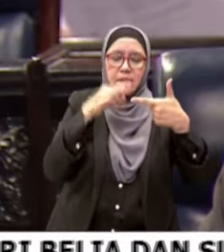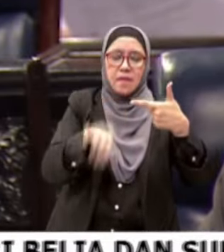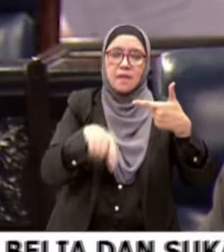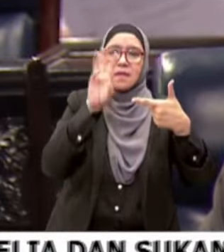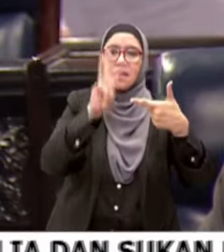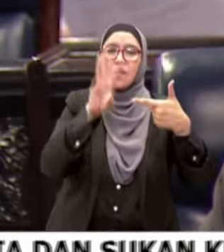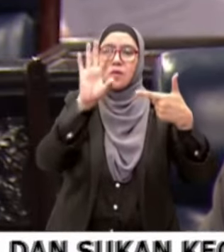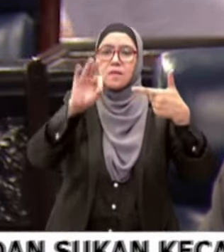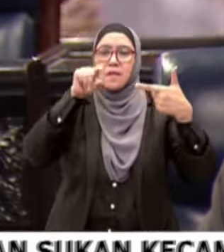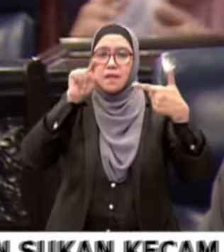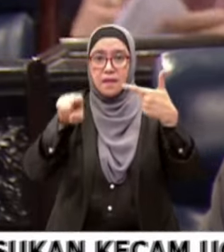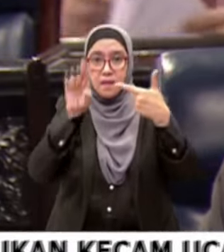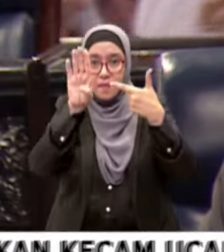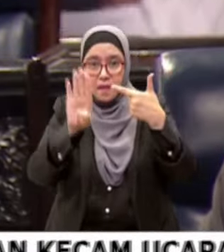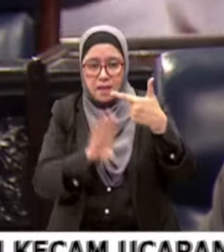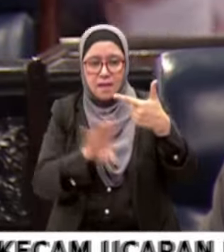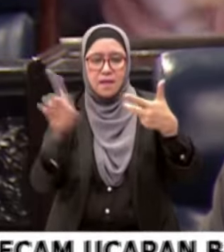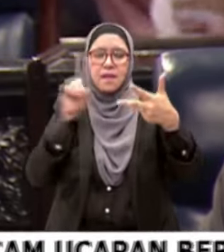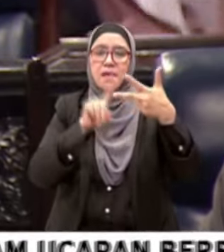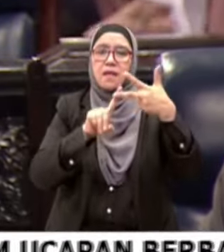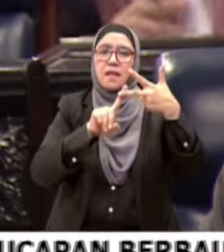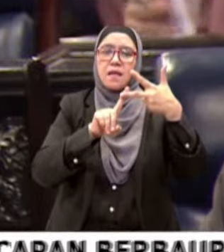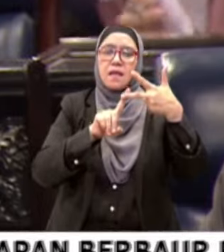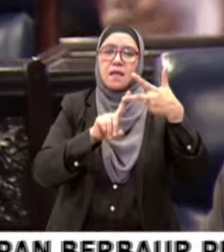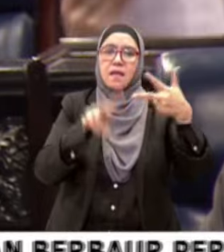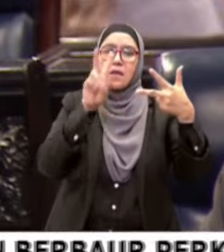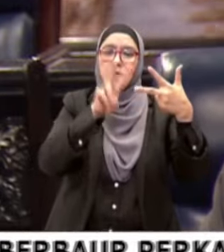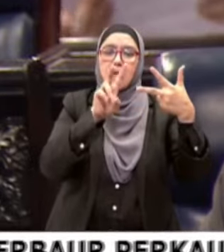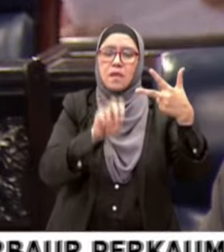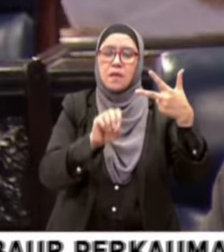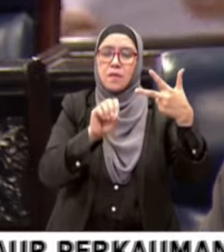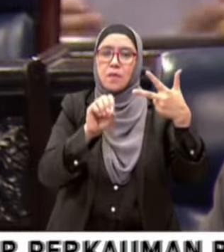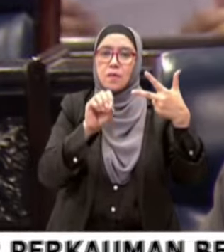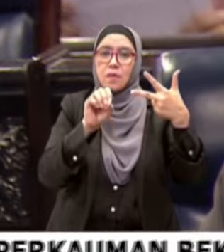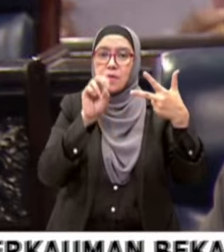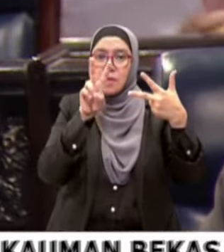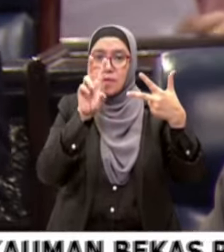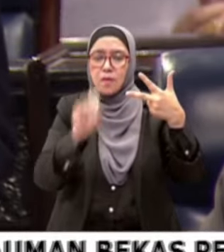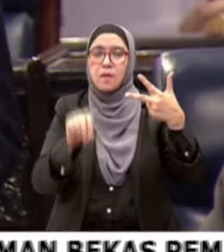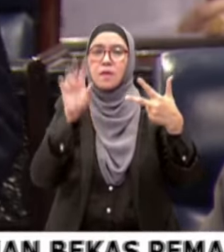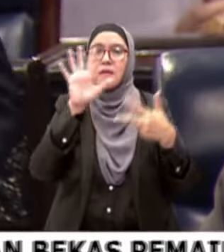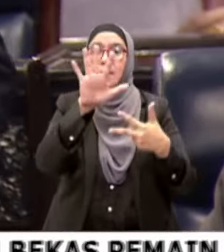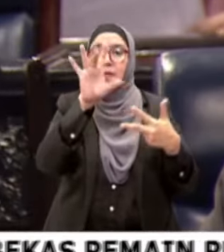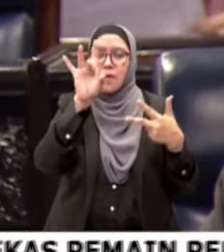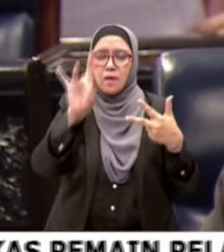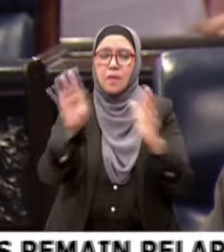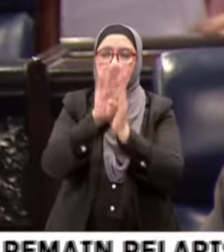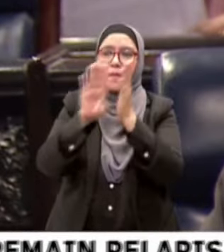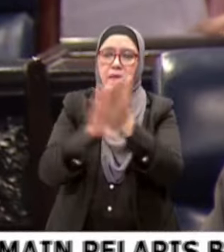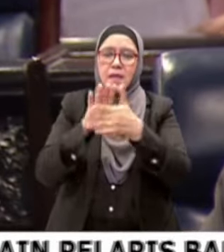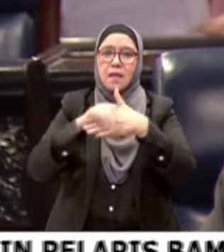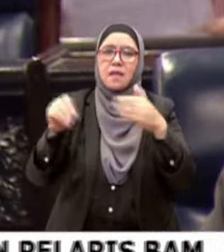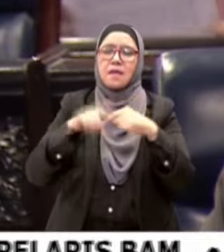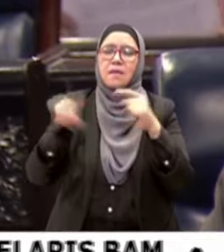billion 202 2020 2028 billion Ringgit